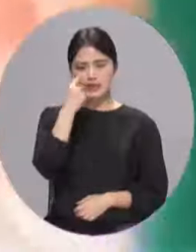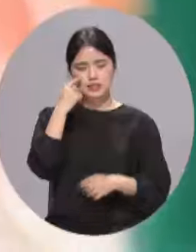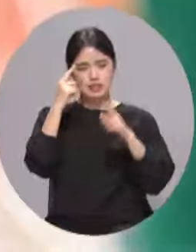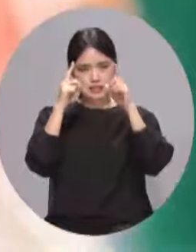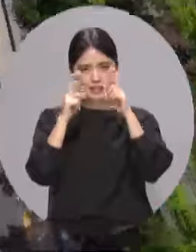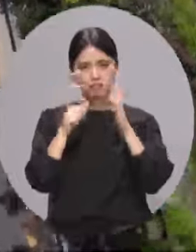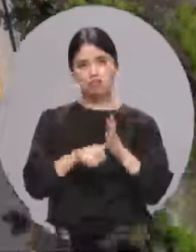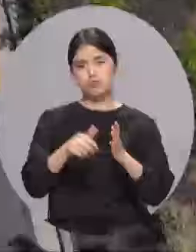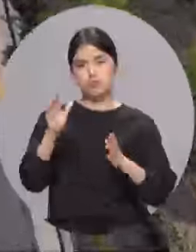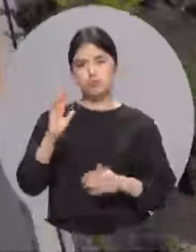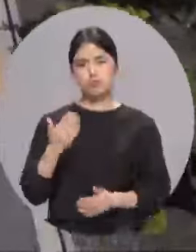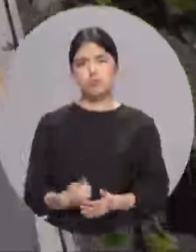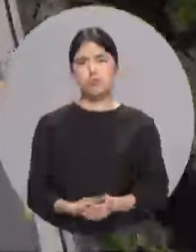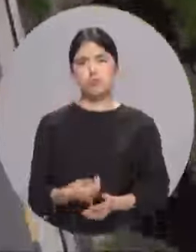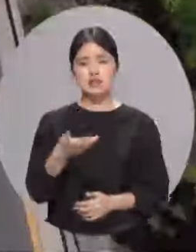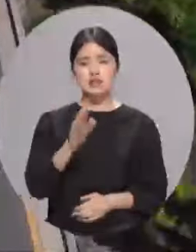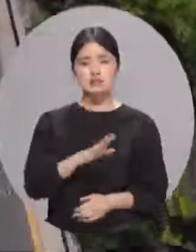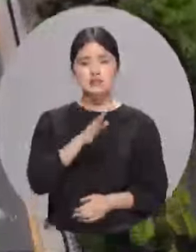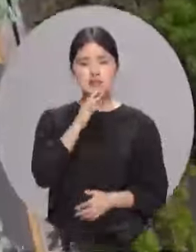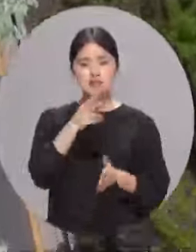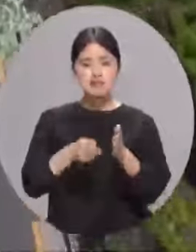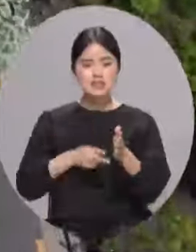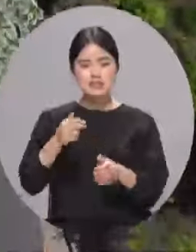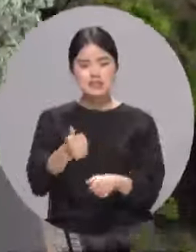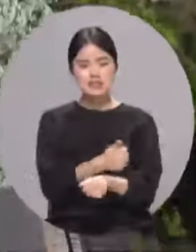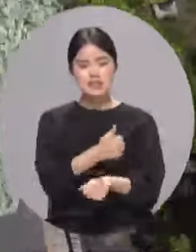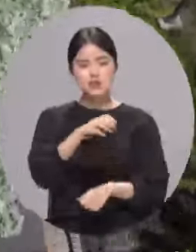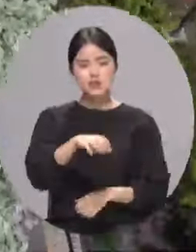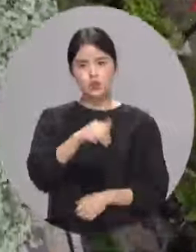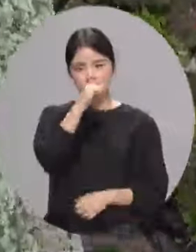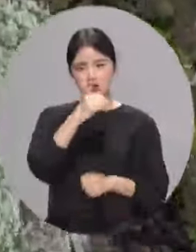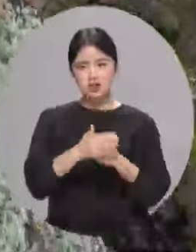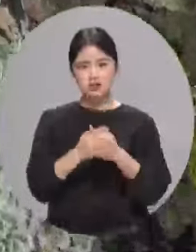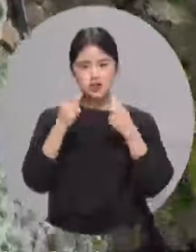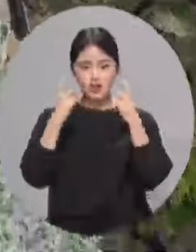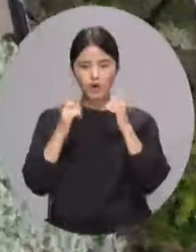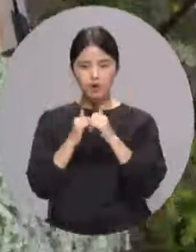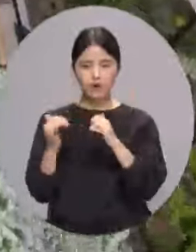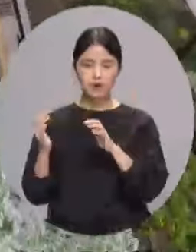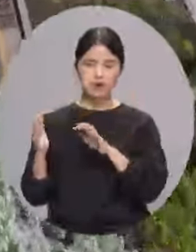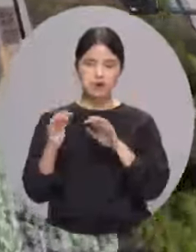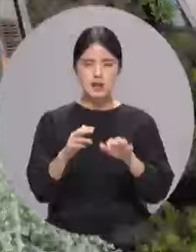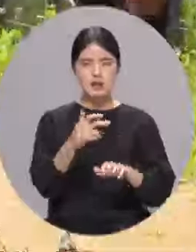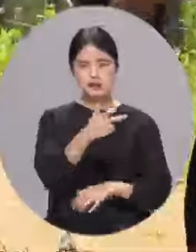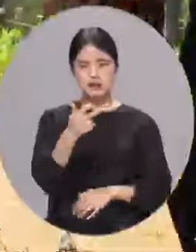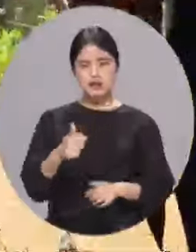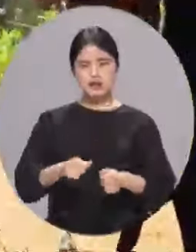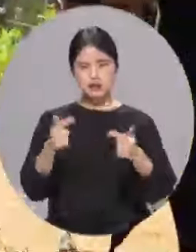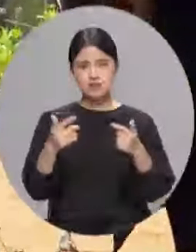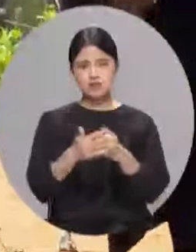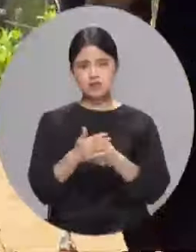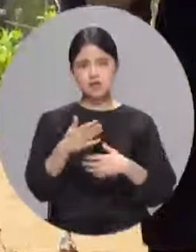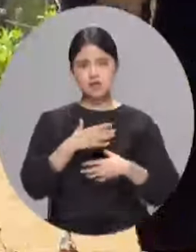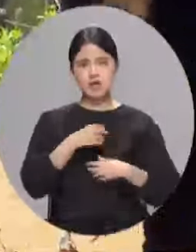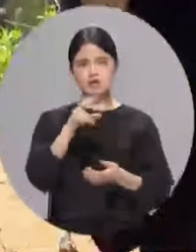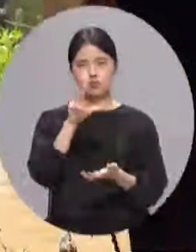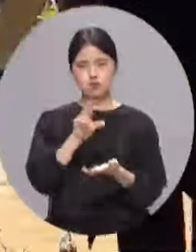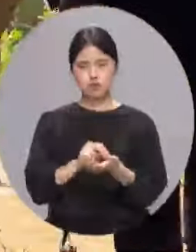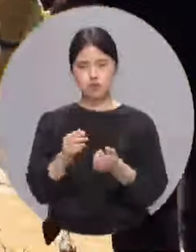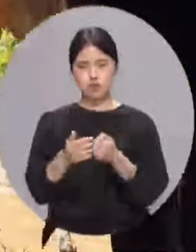알려졌습니다. 하지만 실제 기차가 다니는 길인 이곳에 관광객들의 방문이 크게 늘다 보니 안전 문제로 통제가